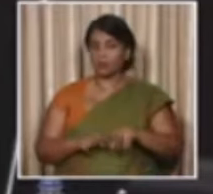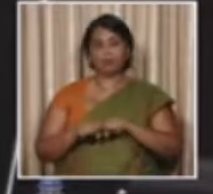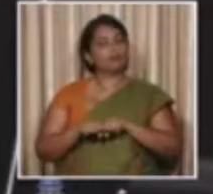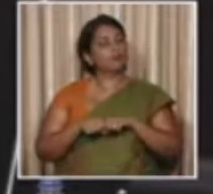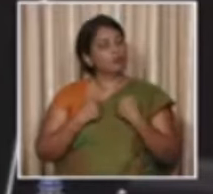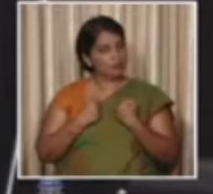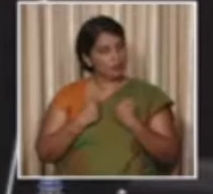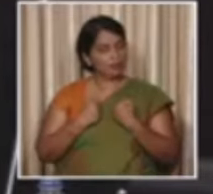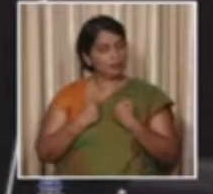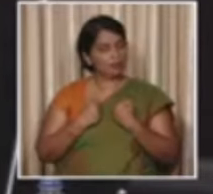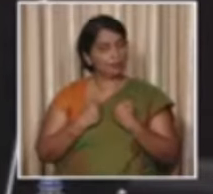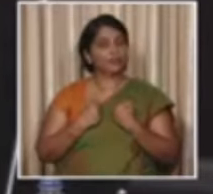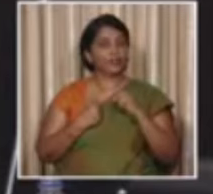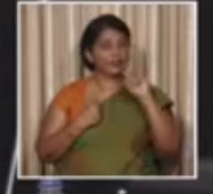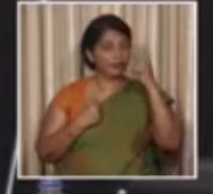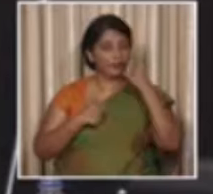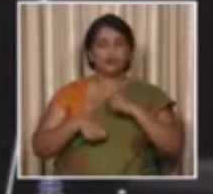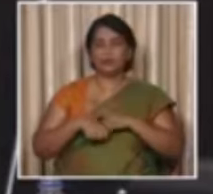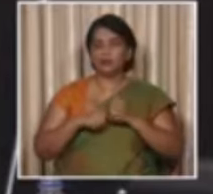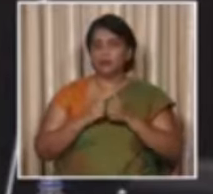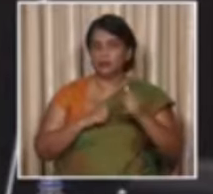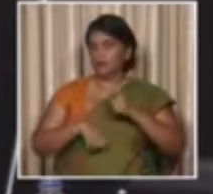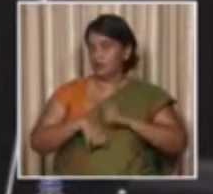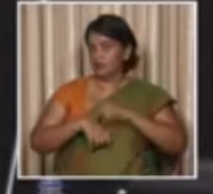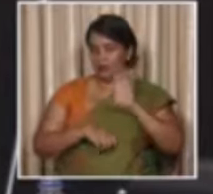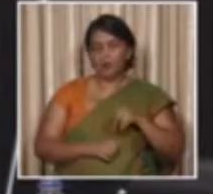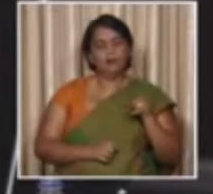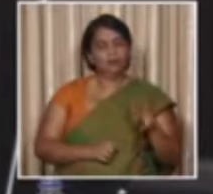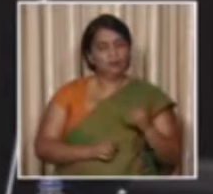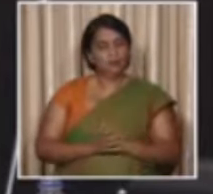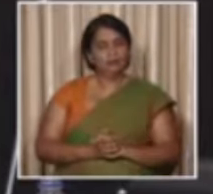කරන්න පළවෙනි වතාවට කටයුතු කරපු අවස්ථාව තමයි